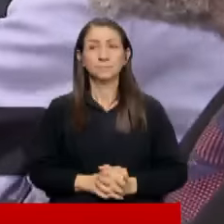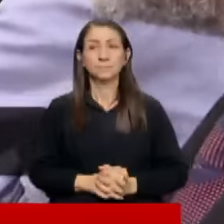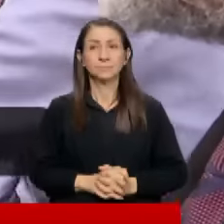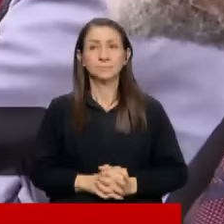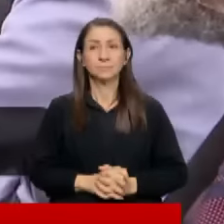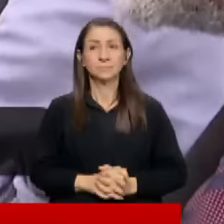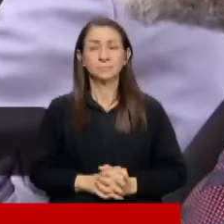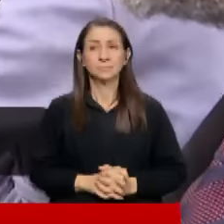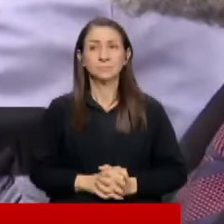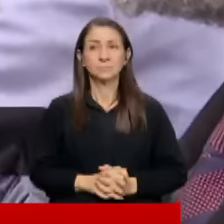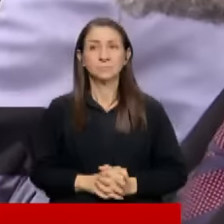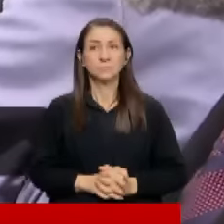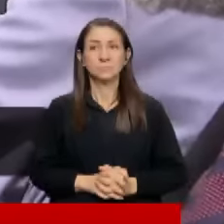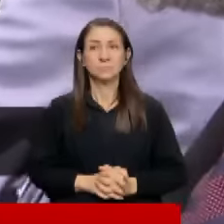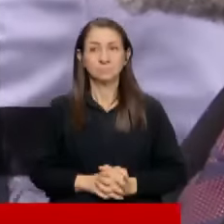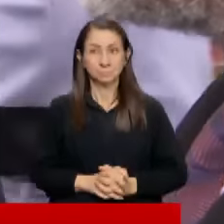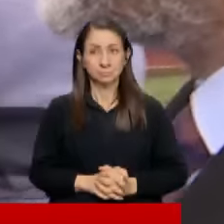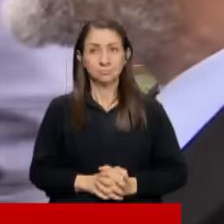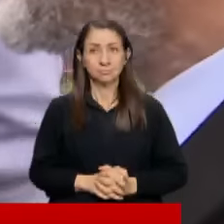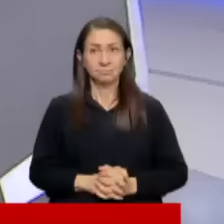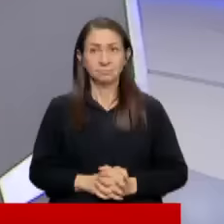bir kat daha arttırdın. Allah razı olsun.